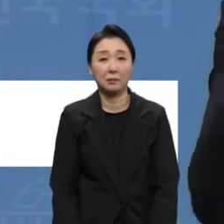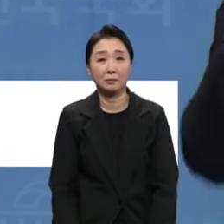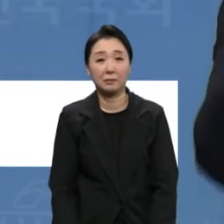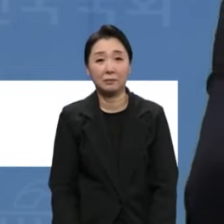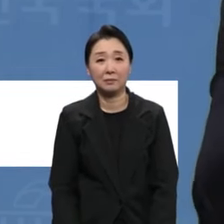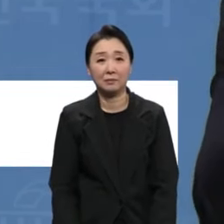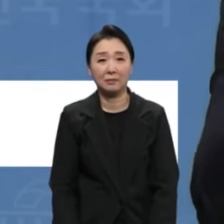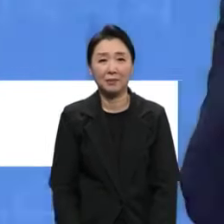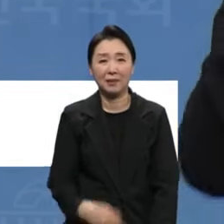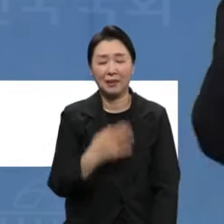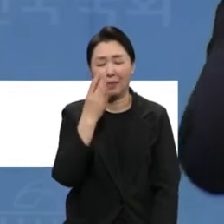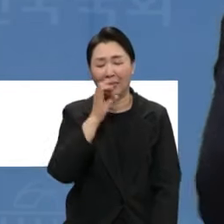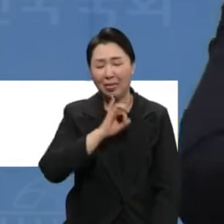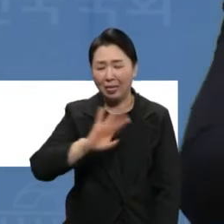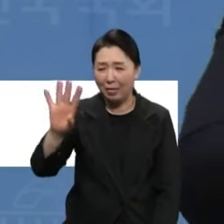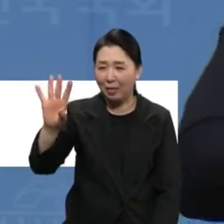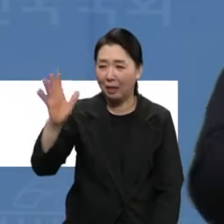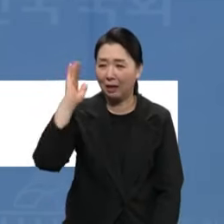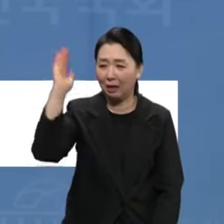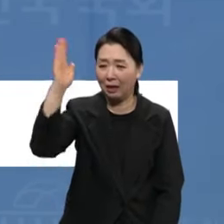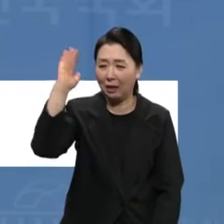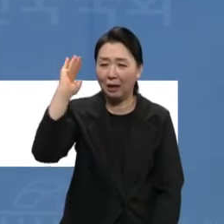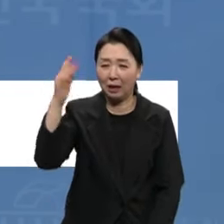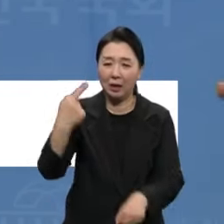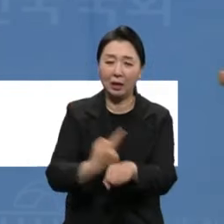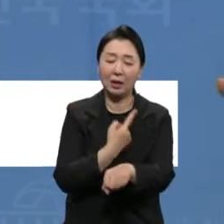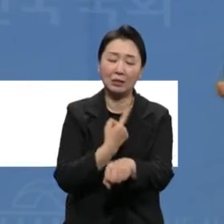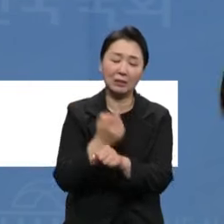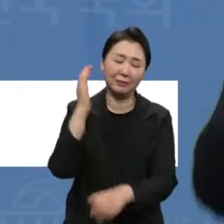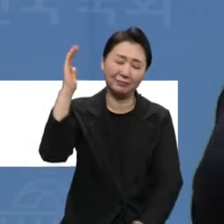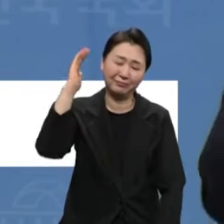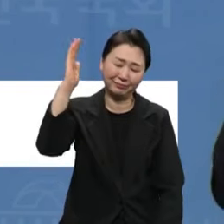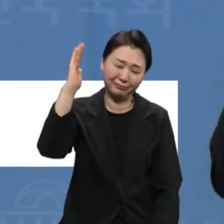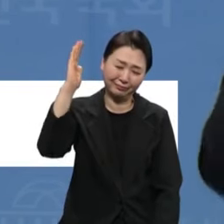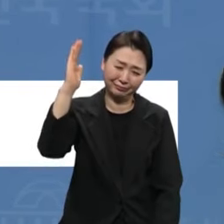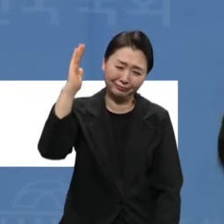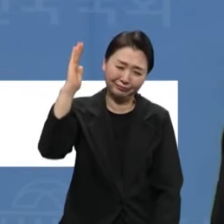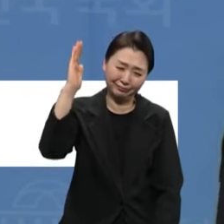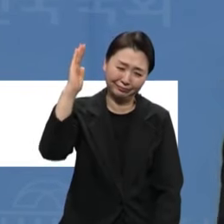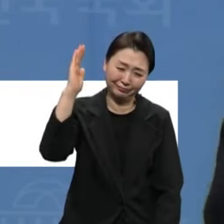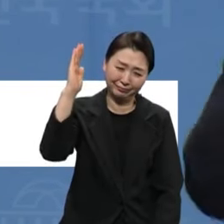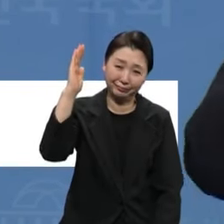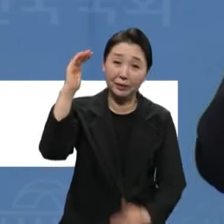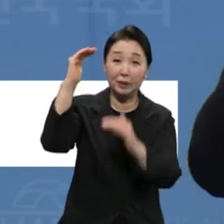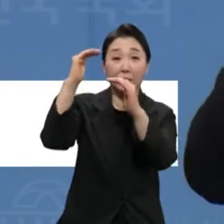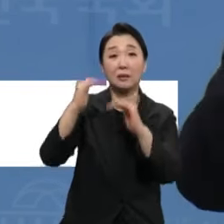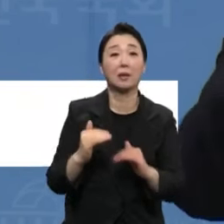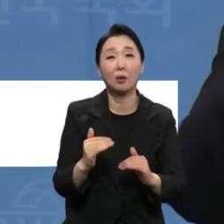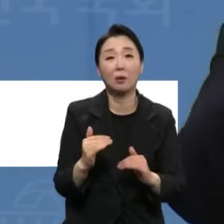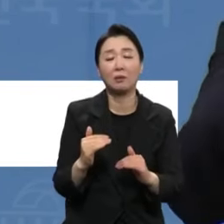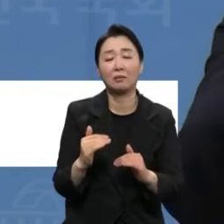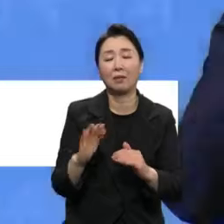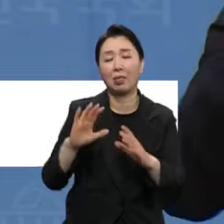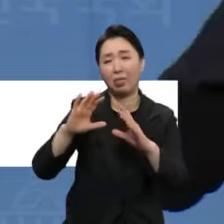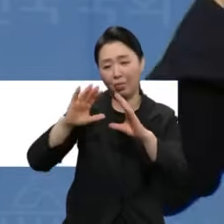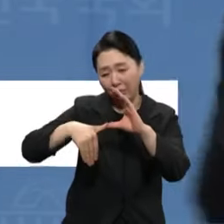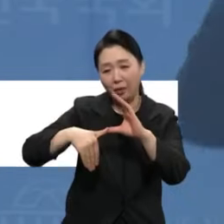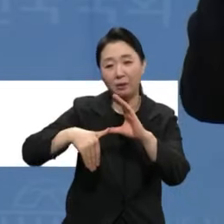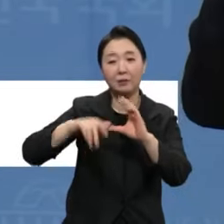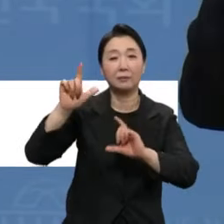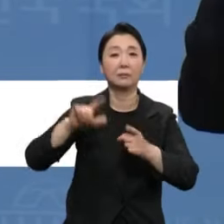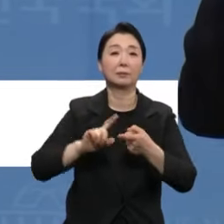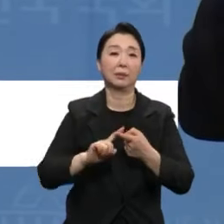일방적 주장만 1시간 가깝게 전달하는 오늘 담화는 윤석열 불통 정권의 모습